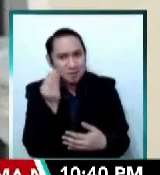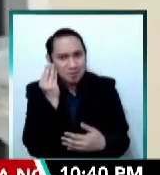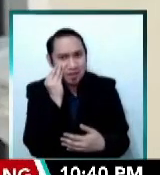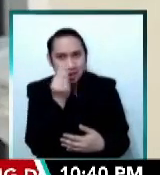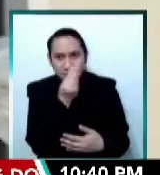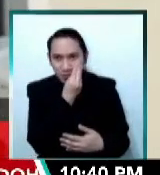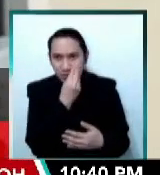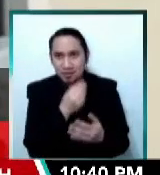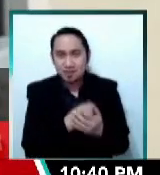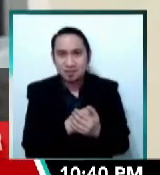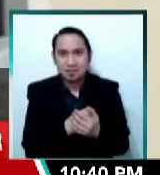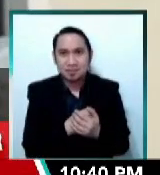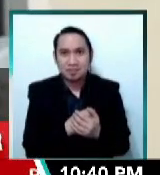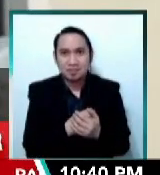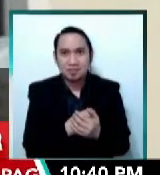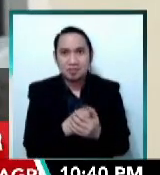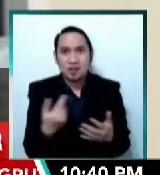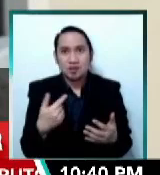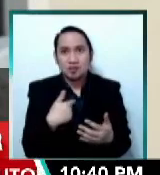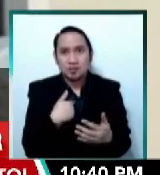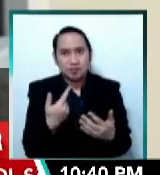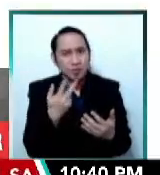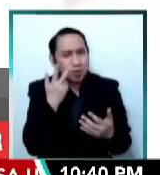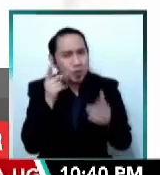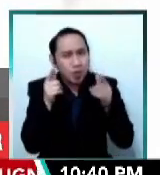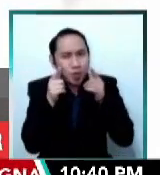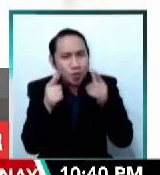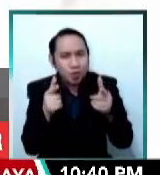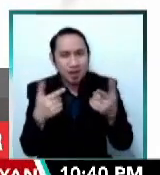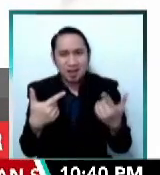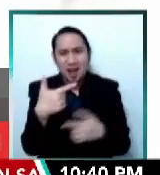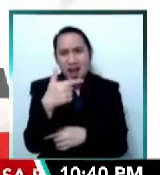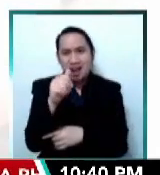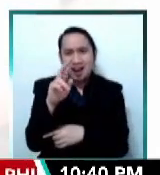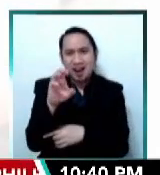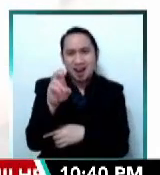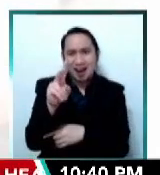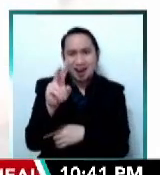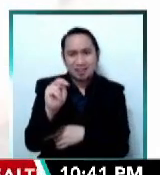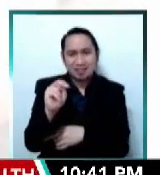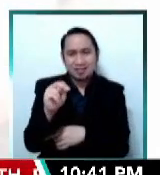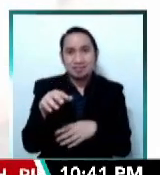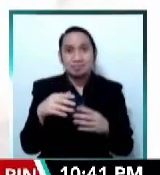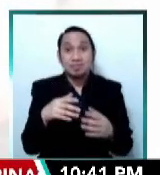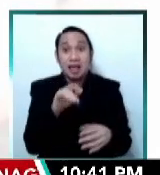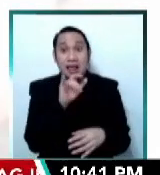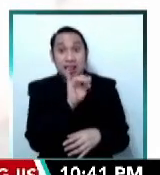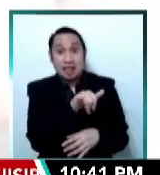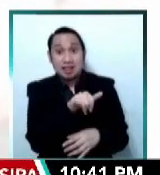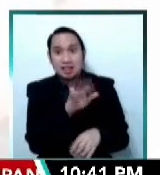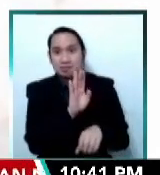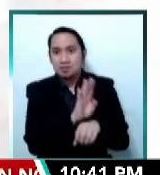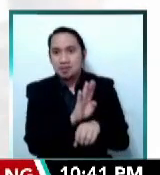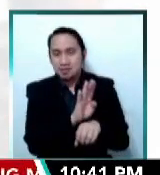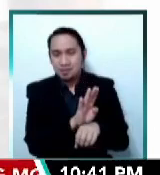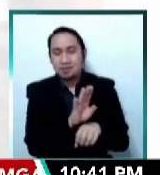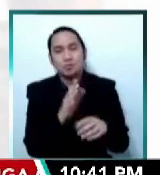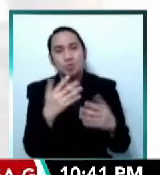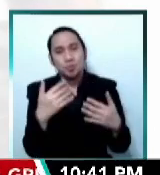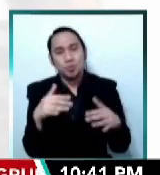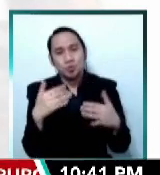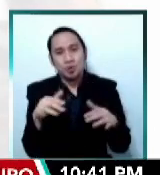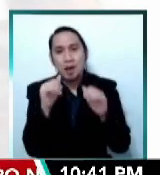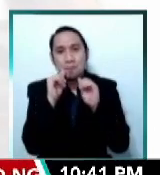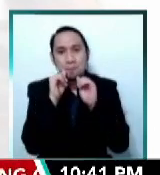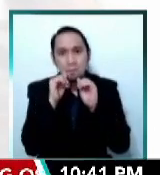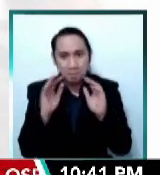yung nanalagay. So para akong may garden sa hills. Ang kanyang blooming business, parang blessing in disguise. Naapektuhan kasi